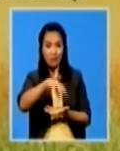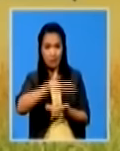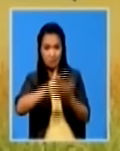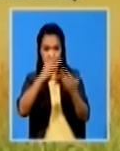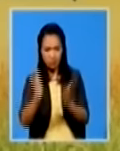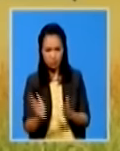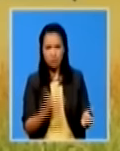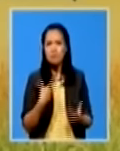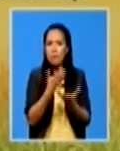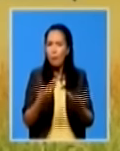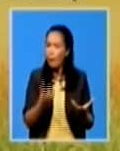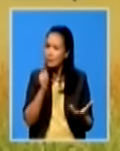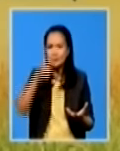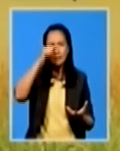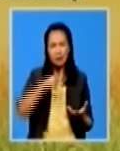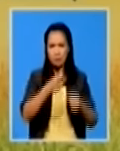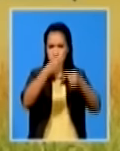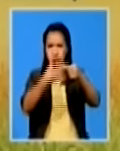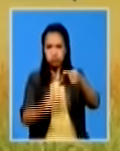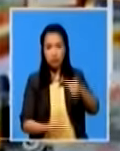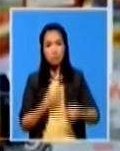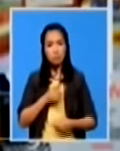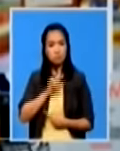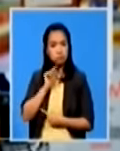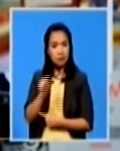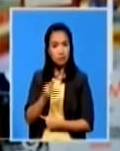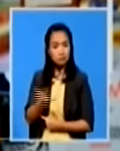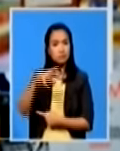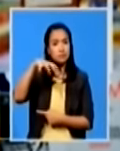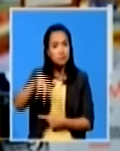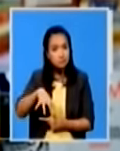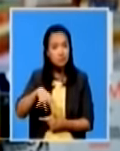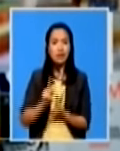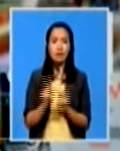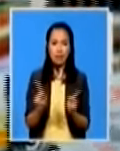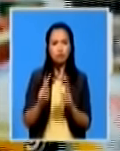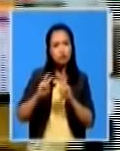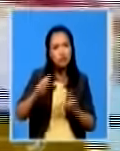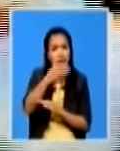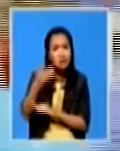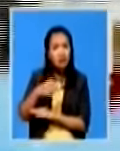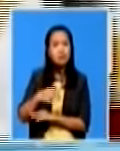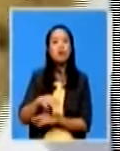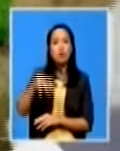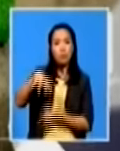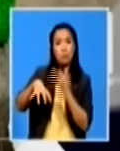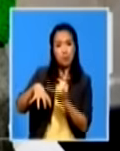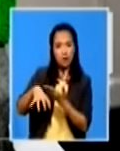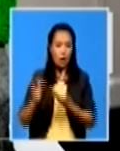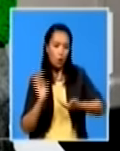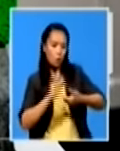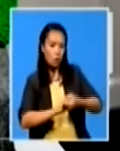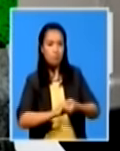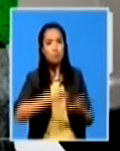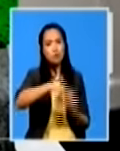เรายังมีสิ่งของผลิตของไทยอีกหลายรายการนะครับผมได้สั่งการให้สำนักงานคณะกรรมการวิจัยแห่งชาติวช.นะครับร่วมกับธุรกิจเอกชน